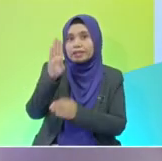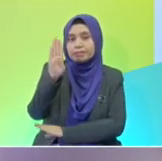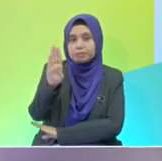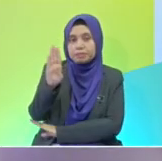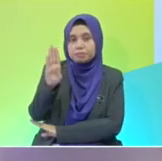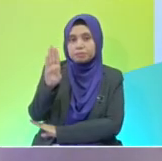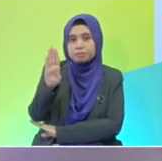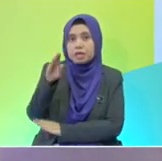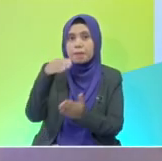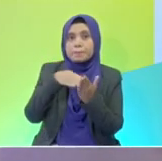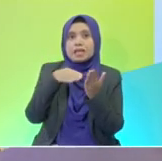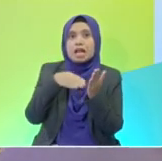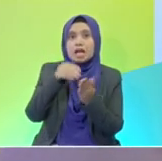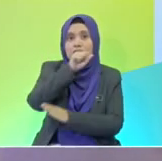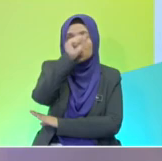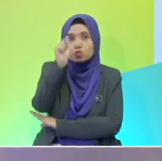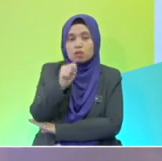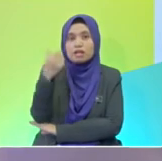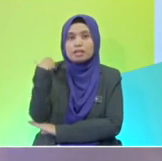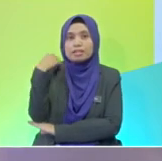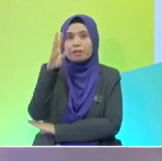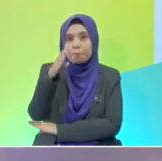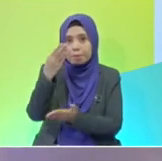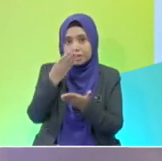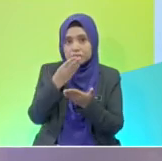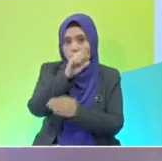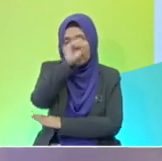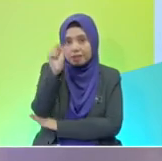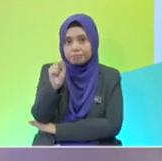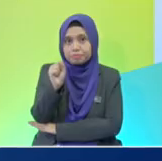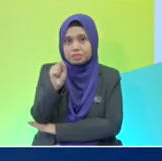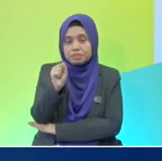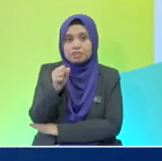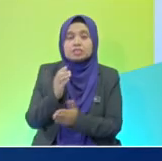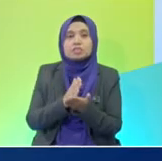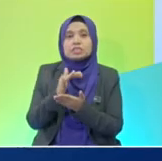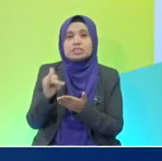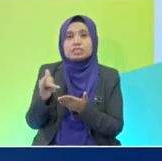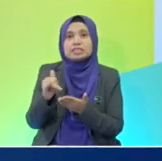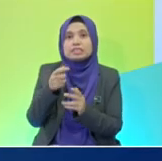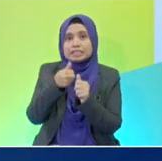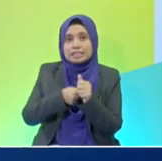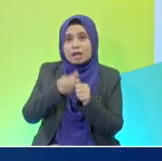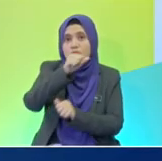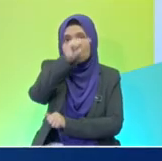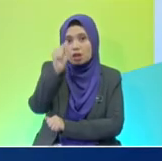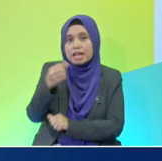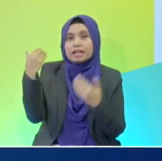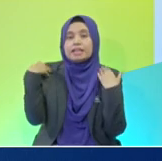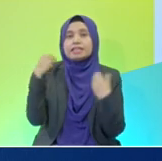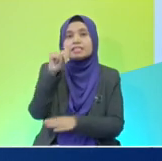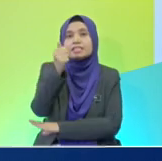bilangan soal yang dalam bagian B ada 4 soal lain oke seterusnya setiap soal dan 10 marka